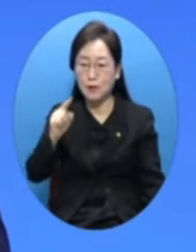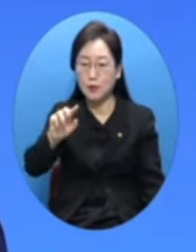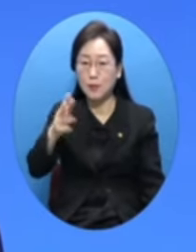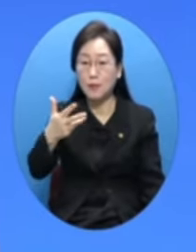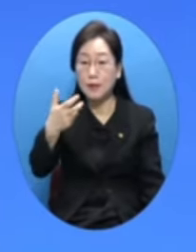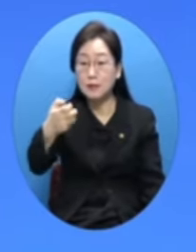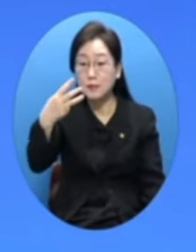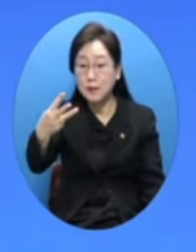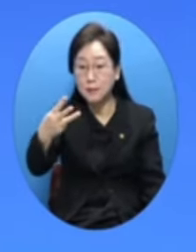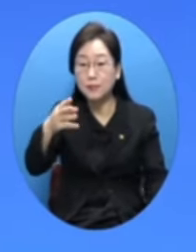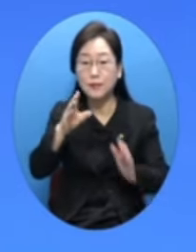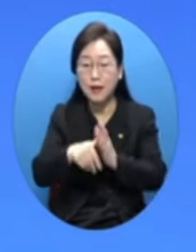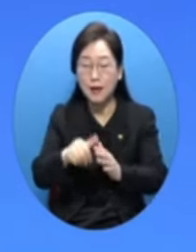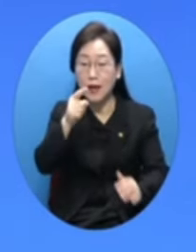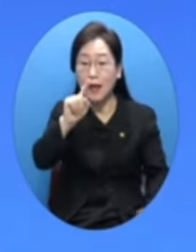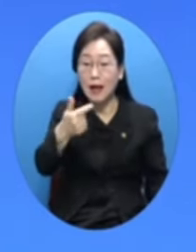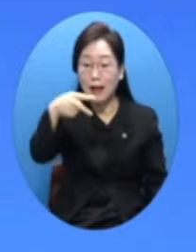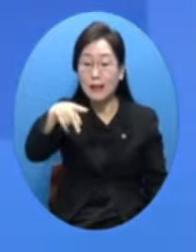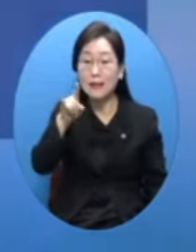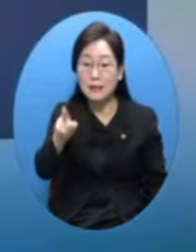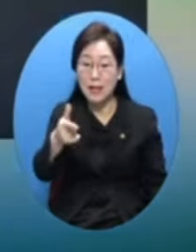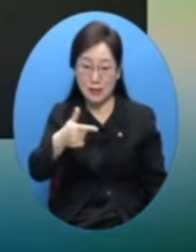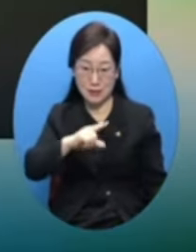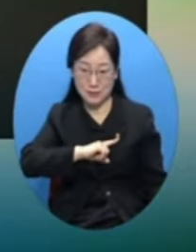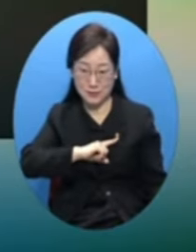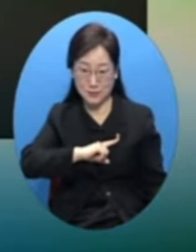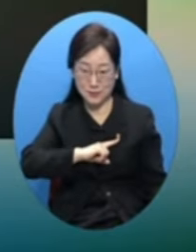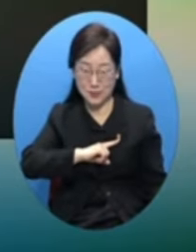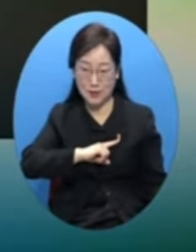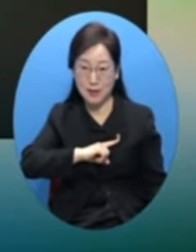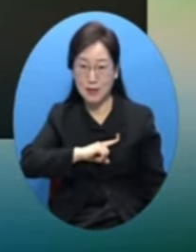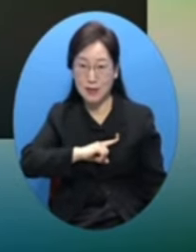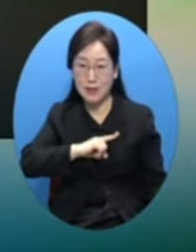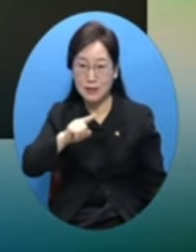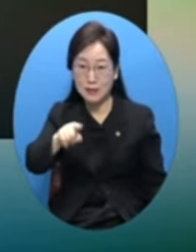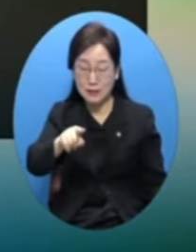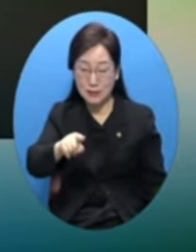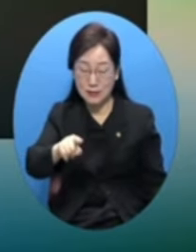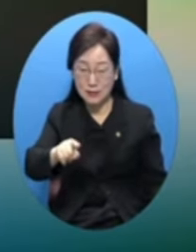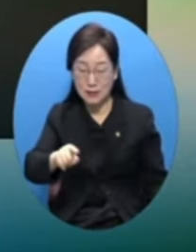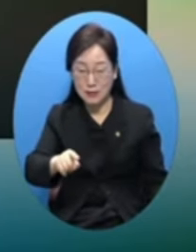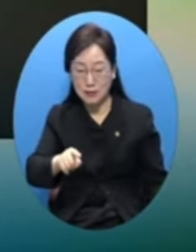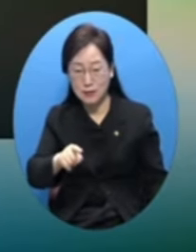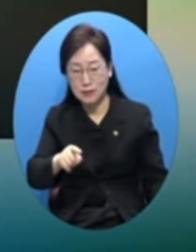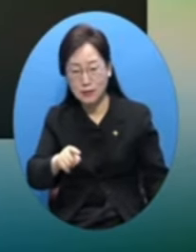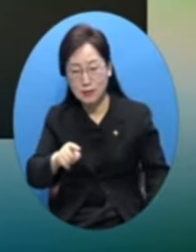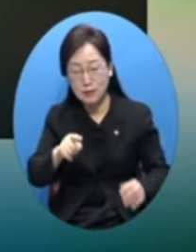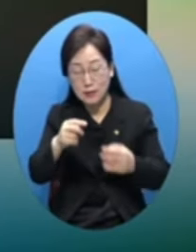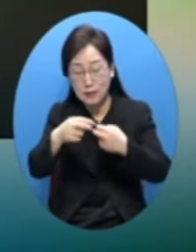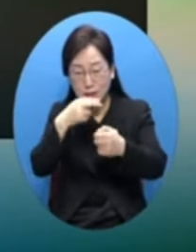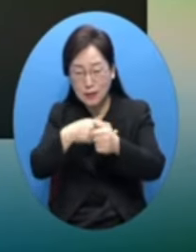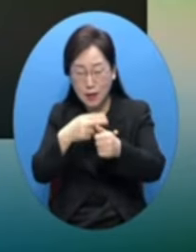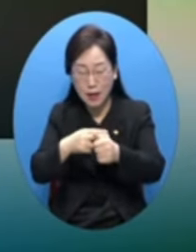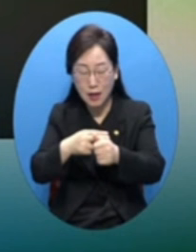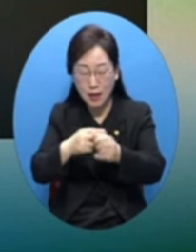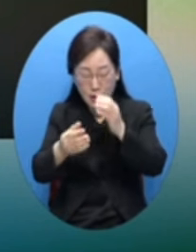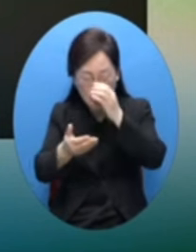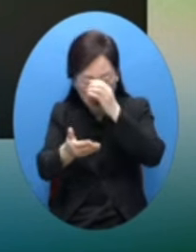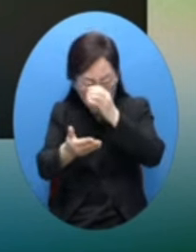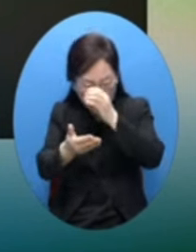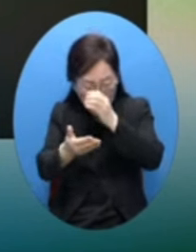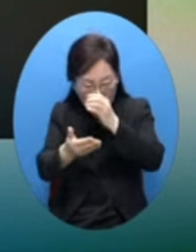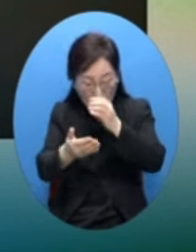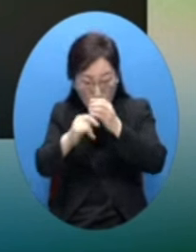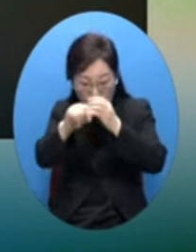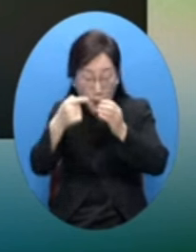1873년에 한센이라고 하는 네덜란드 의사가 이 나병균을 발견해서 그때